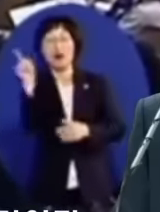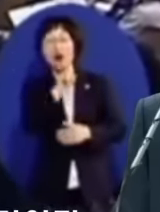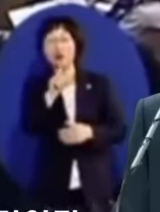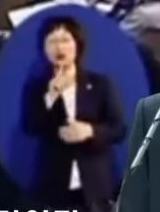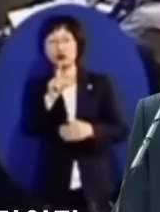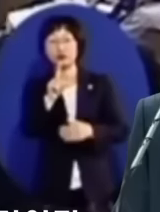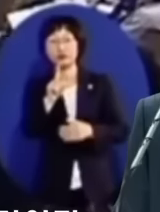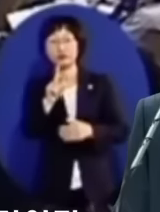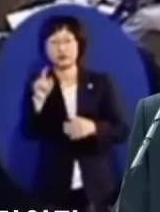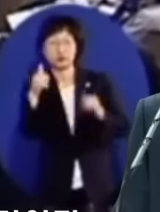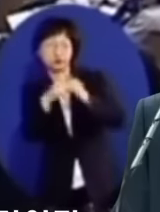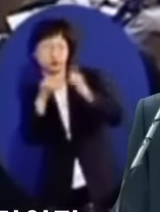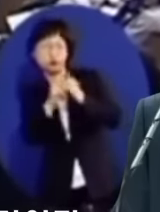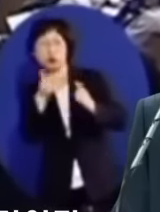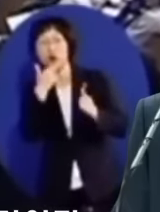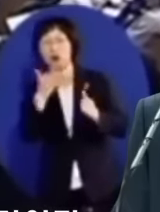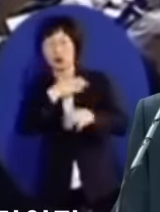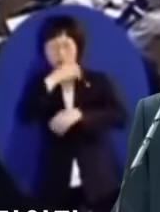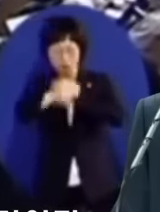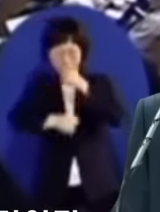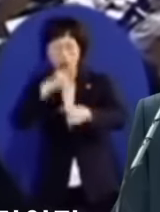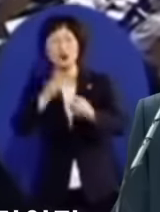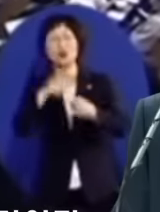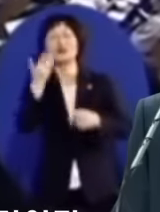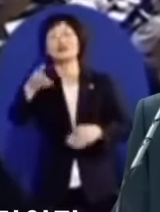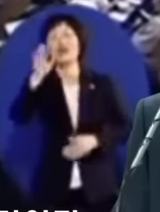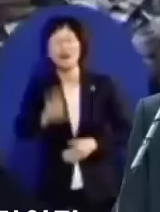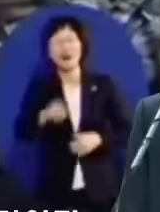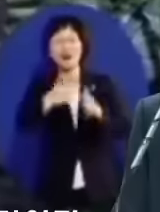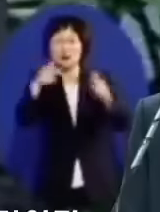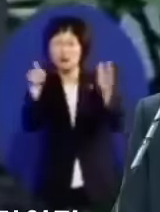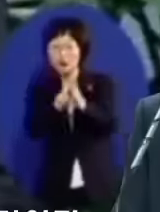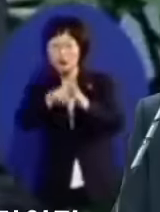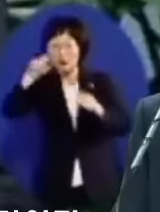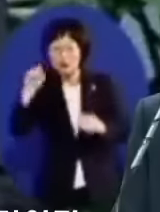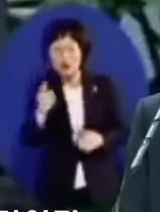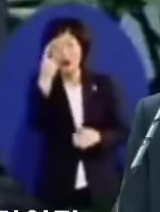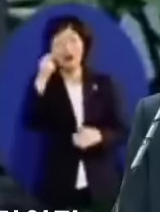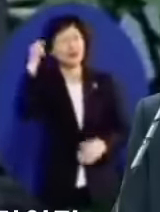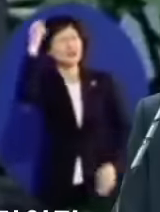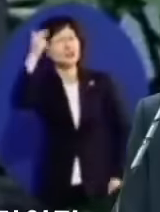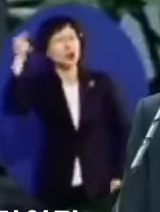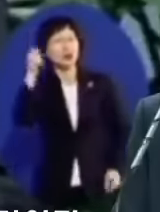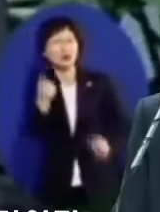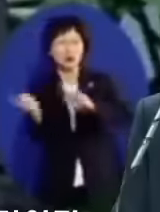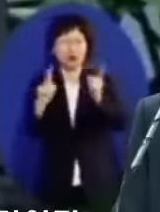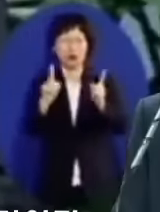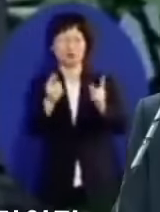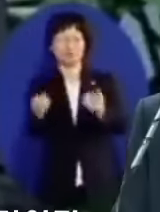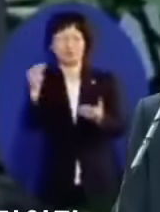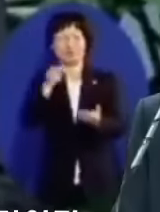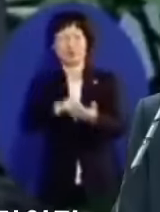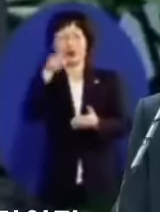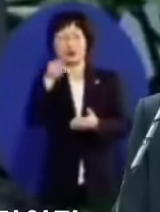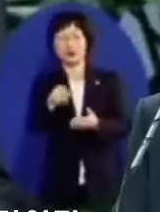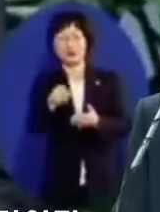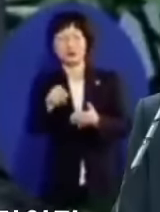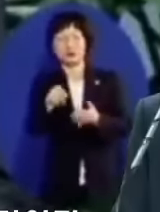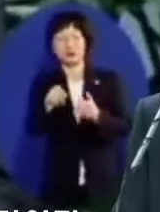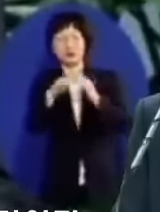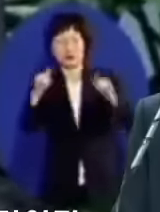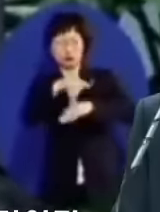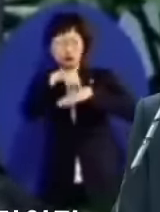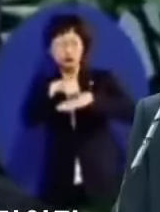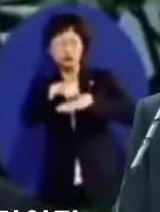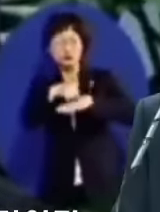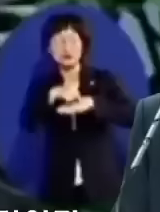저항력이 없어서 내 마음대로 했습니다. 그러나 예수님을 믿자 영혼이 살아 일어나서 그 사람 즉 육체의